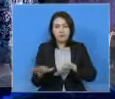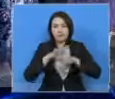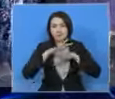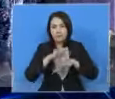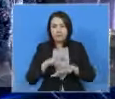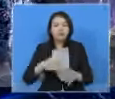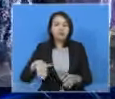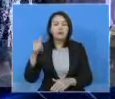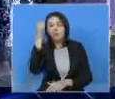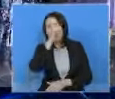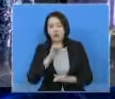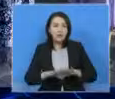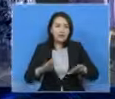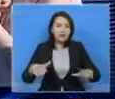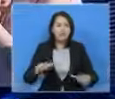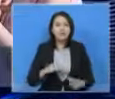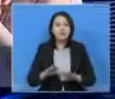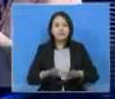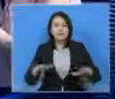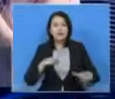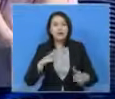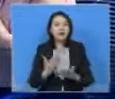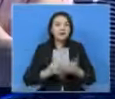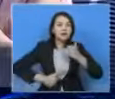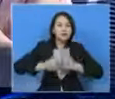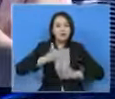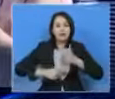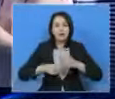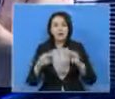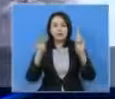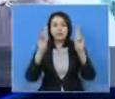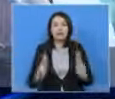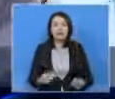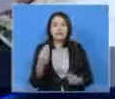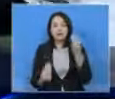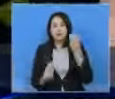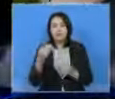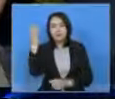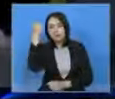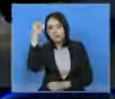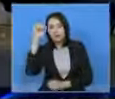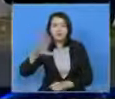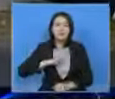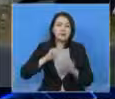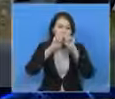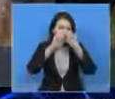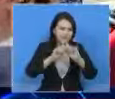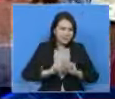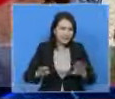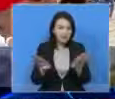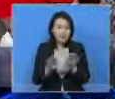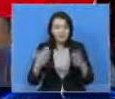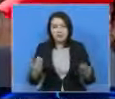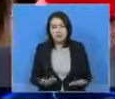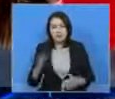в рамках года детей среди место кол и шее были организованы соревнование по национальным играм победителям были вручены подарки также жильцы